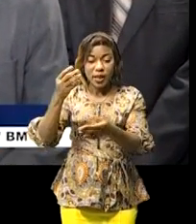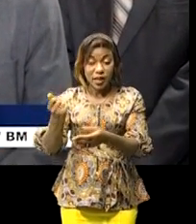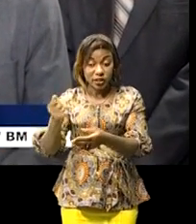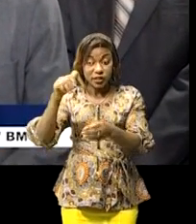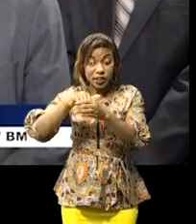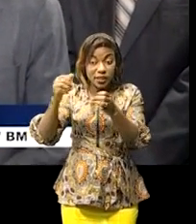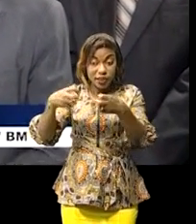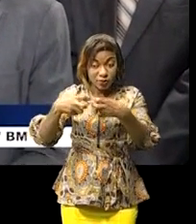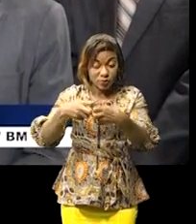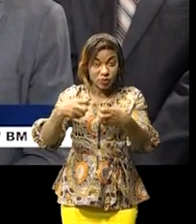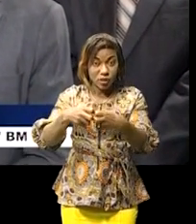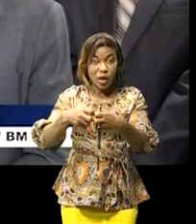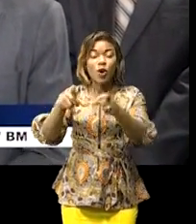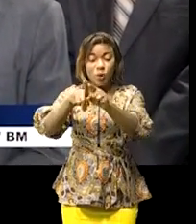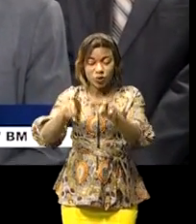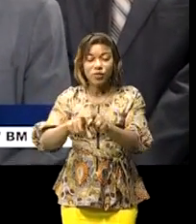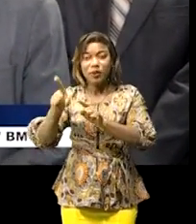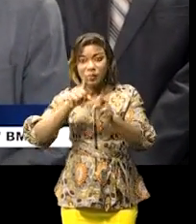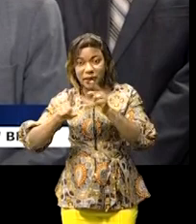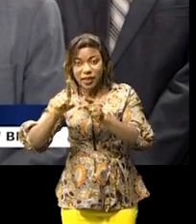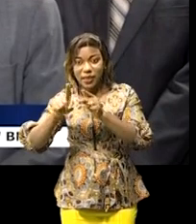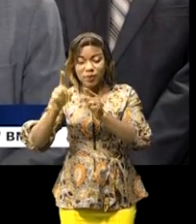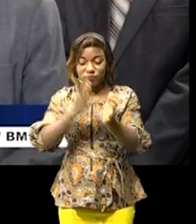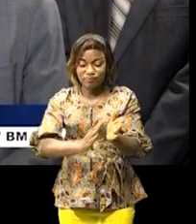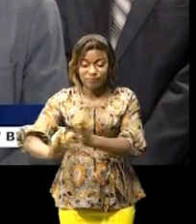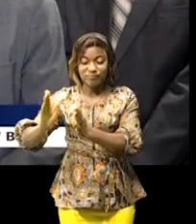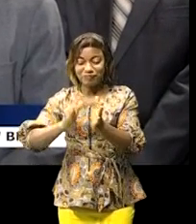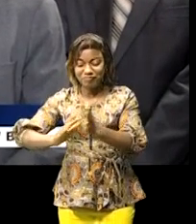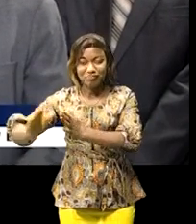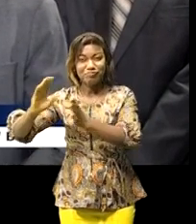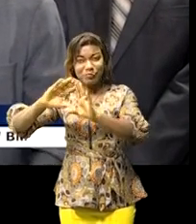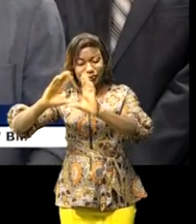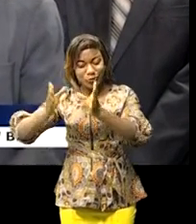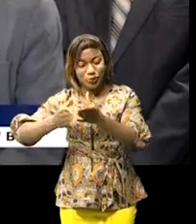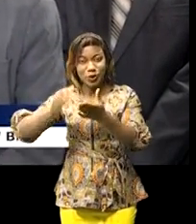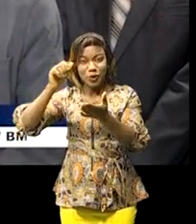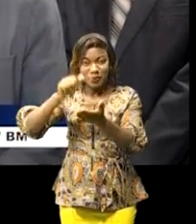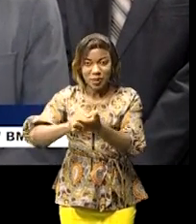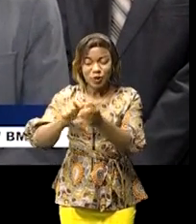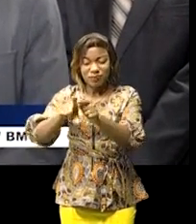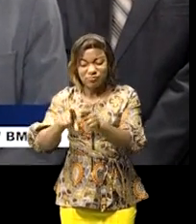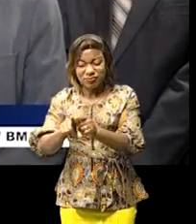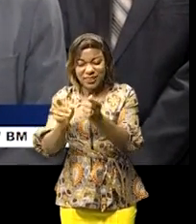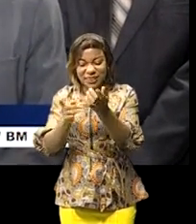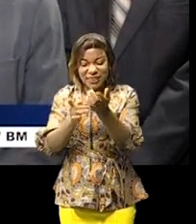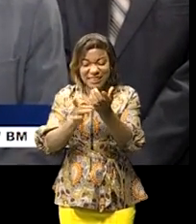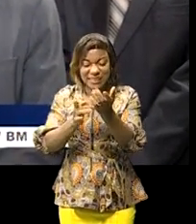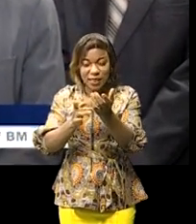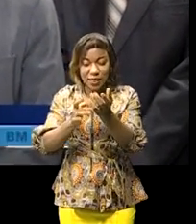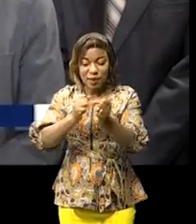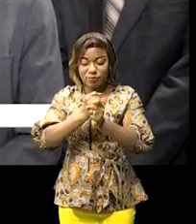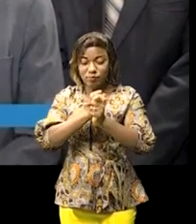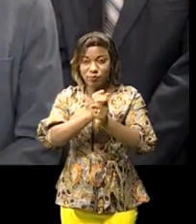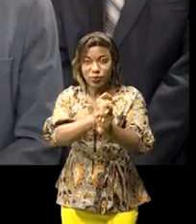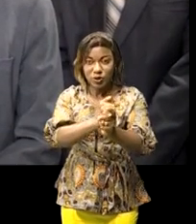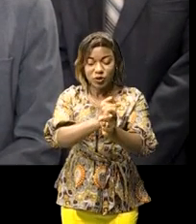voirie, en déchets solides, en assainissement, en digital, en protection sociale,